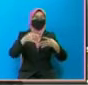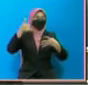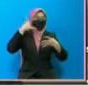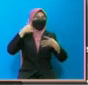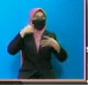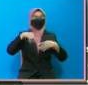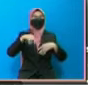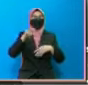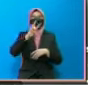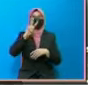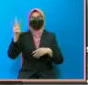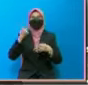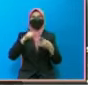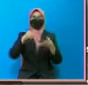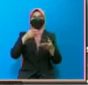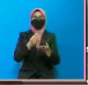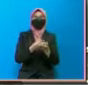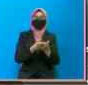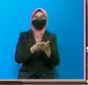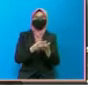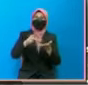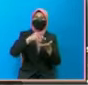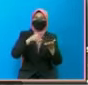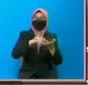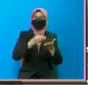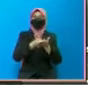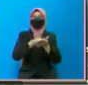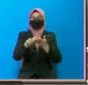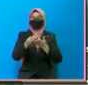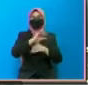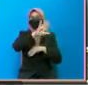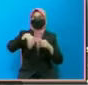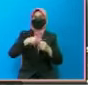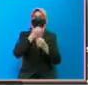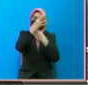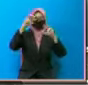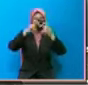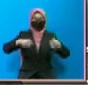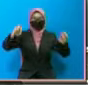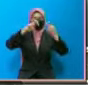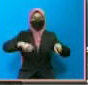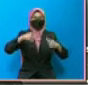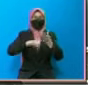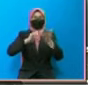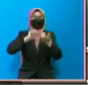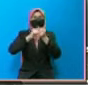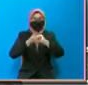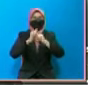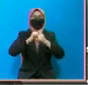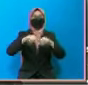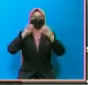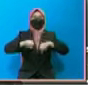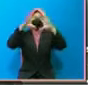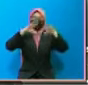dan portal manfaat belanjawan semua maklum alasaka dikaji supaya penyelesaian boleh dirumuskan untuk menyelesaikan isu yang